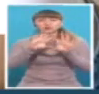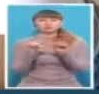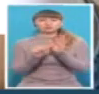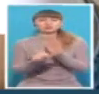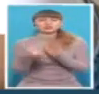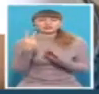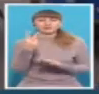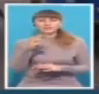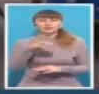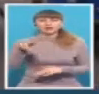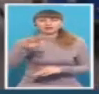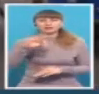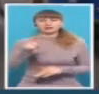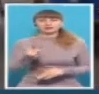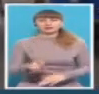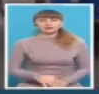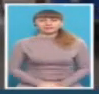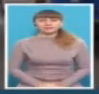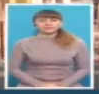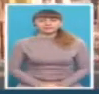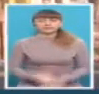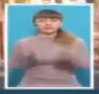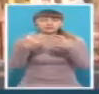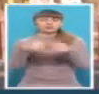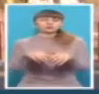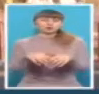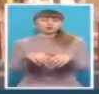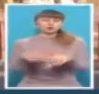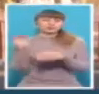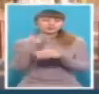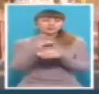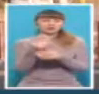Өңіріміздің тұрғындары да тәп-тәуір тұрмыс кешудің жолын тап осы мемлекеттік